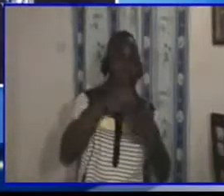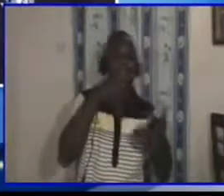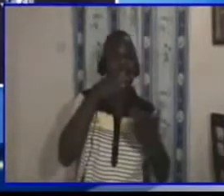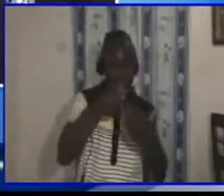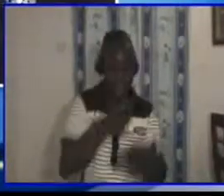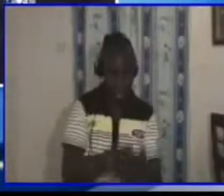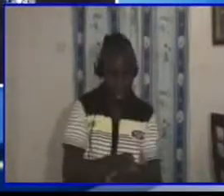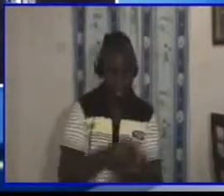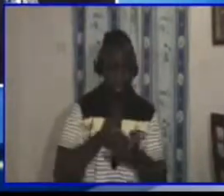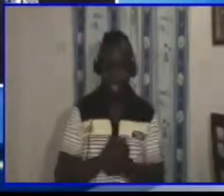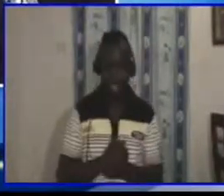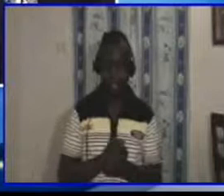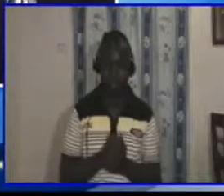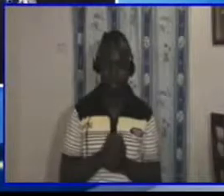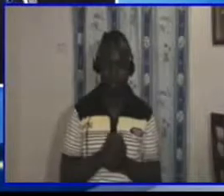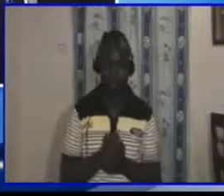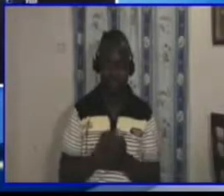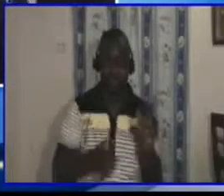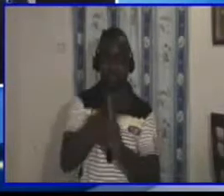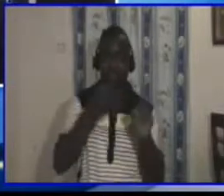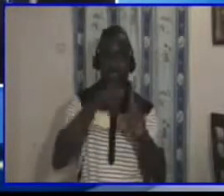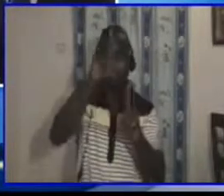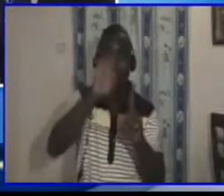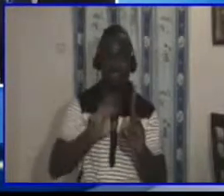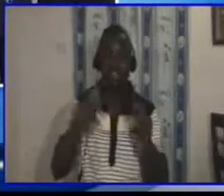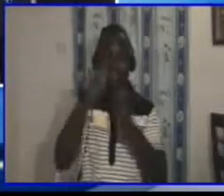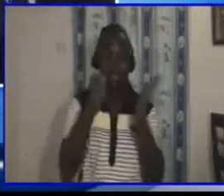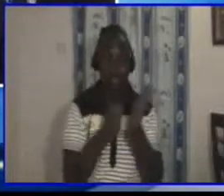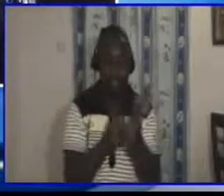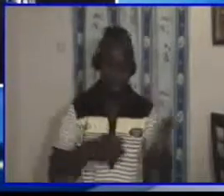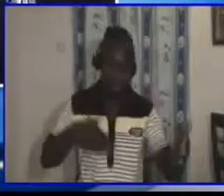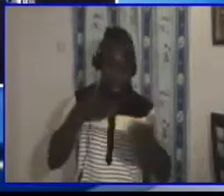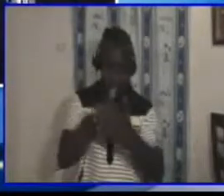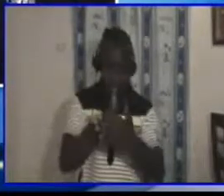così si tratta di promesse e di promesse